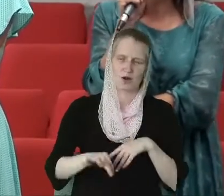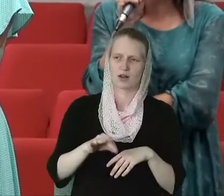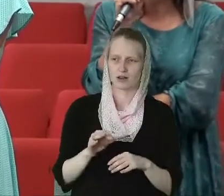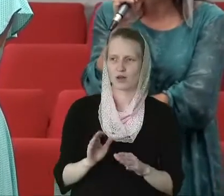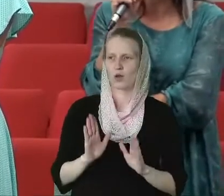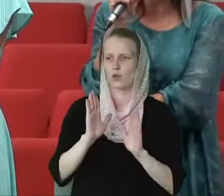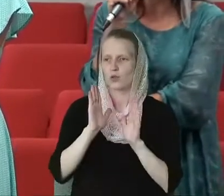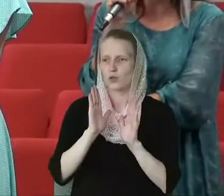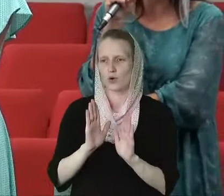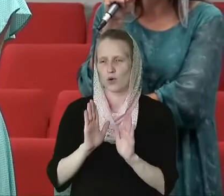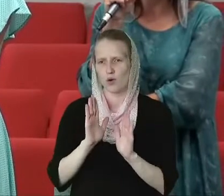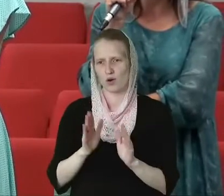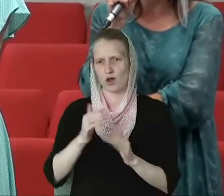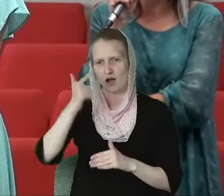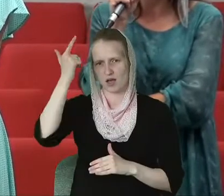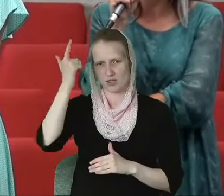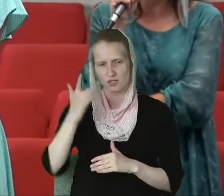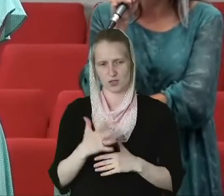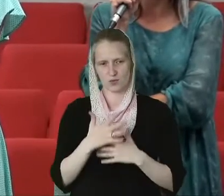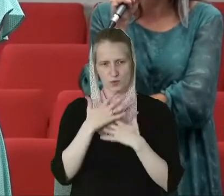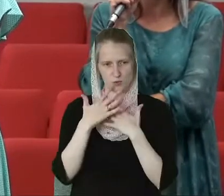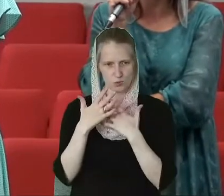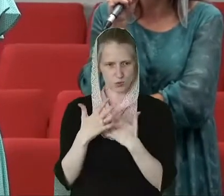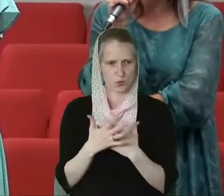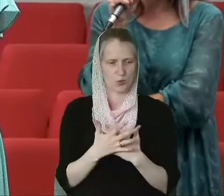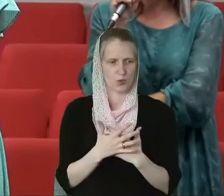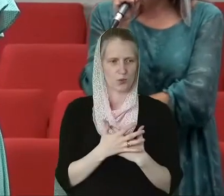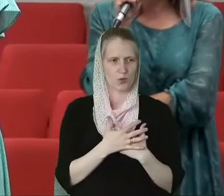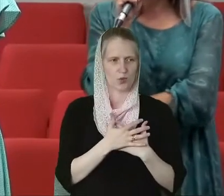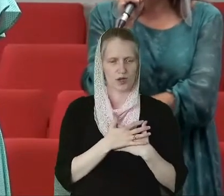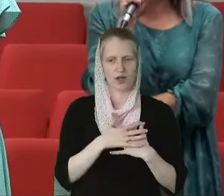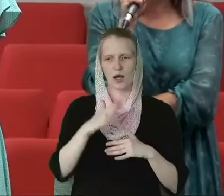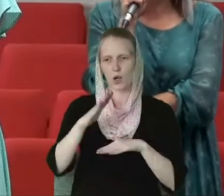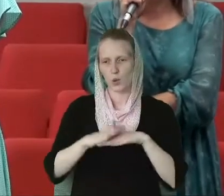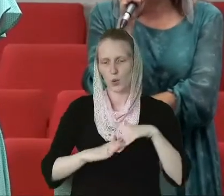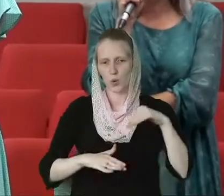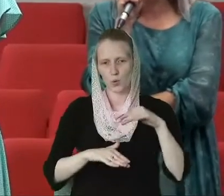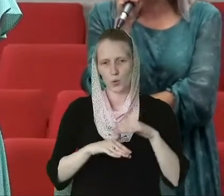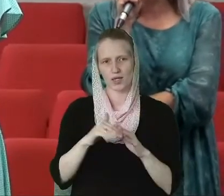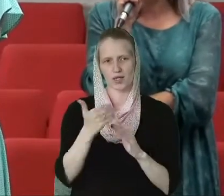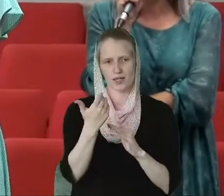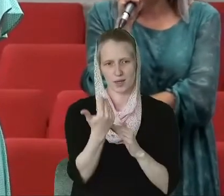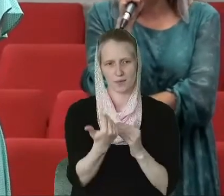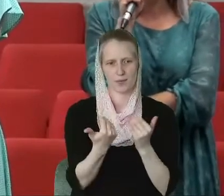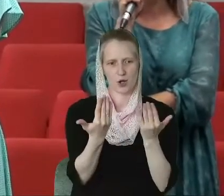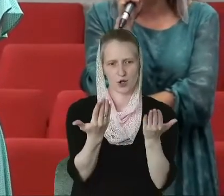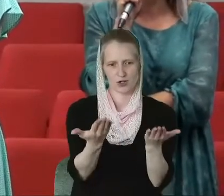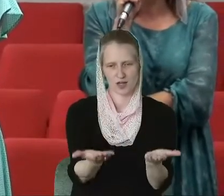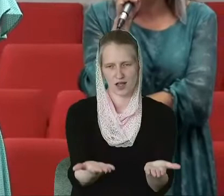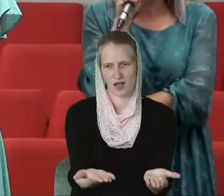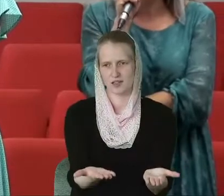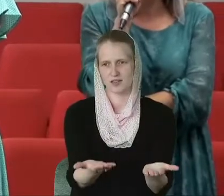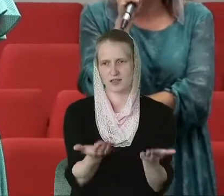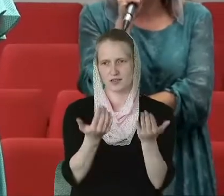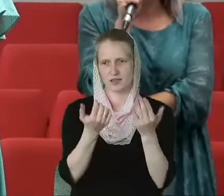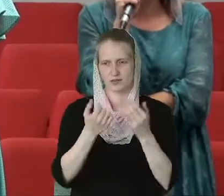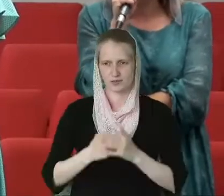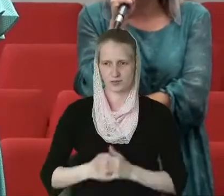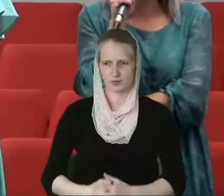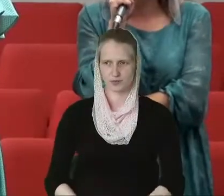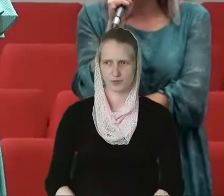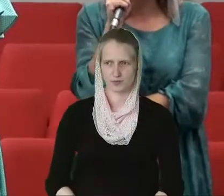ранит, только Господь любя, руки к тебе протянет.